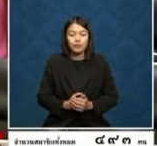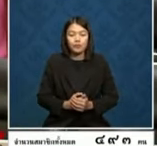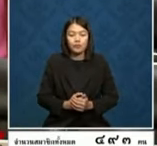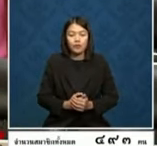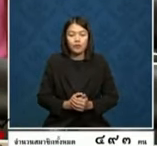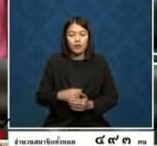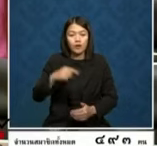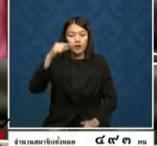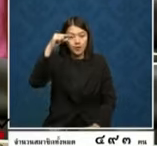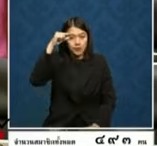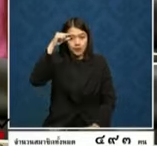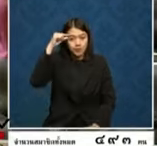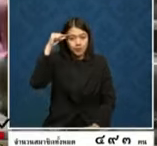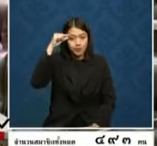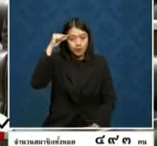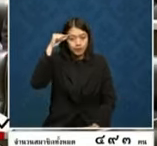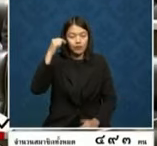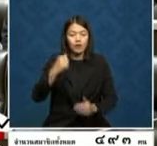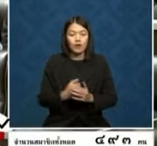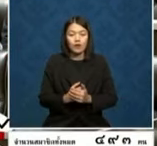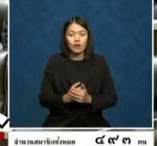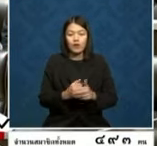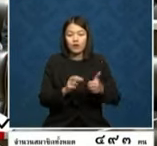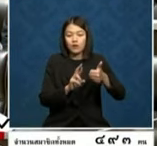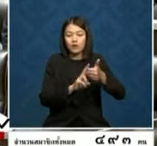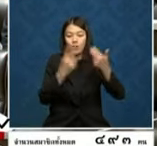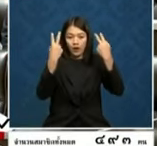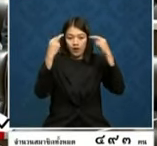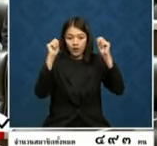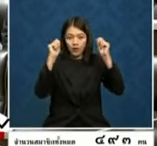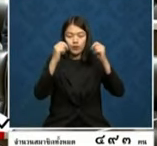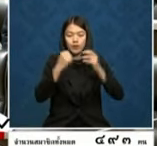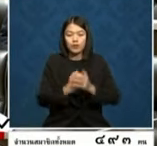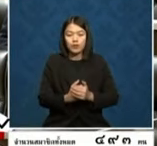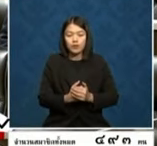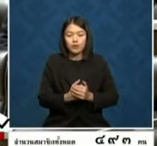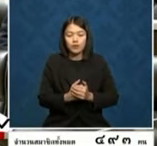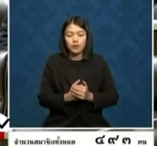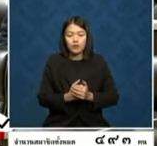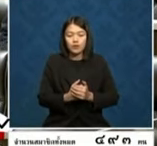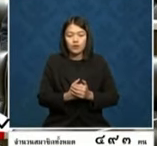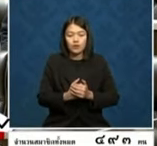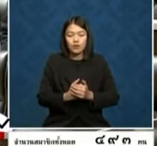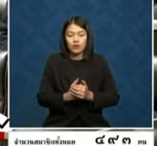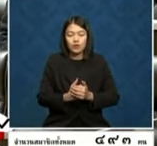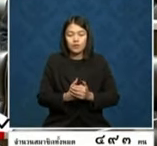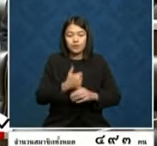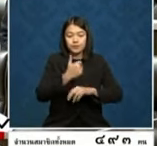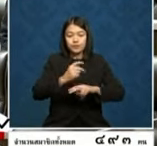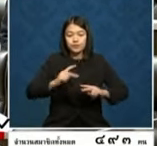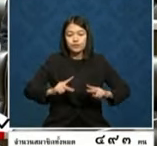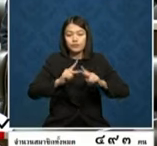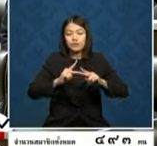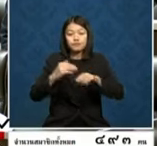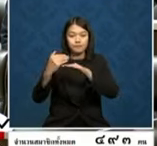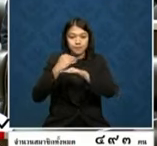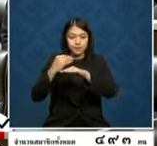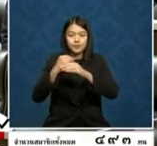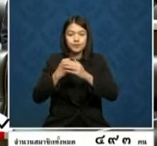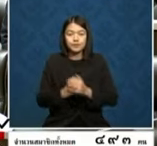สุริยะจึงรุ่งเรืองกิจเป็นรองนายกรัฐมนตรีและรัฐมนตรีว่าการกระทรวง